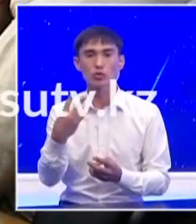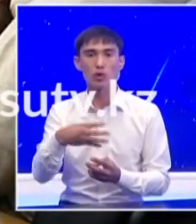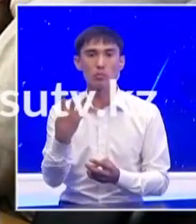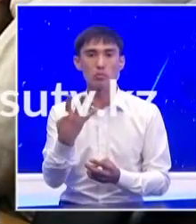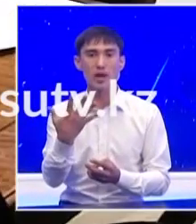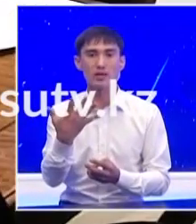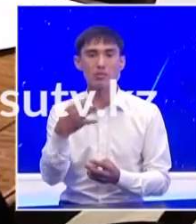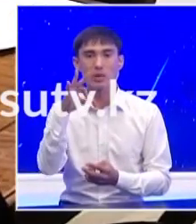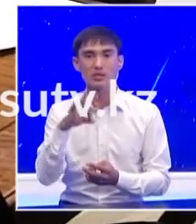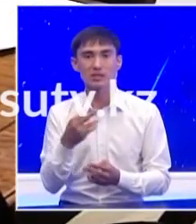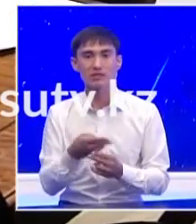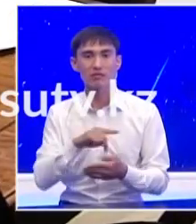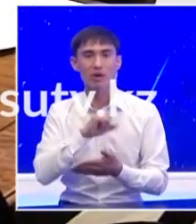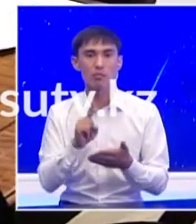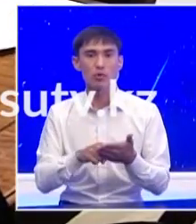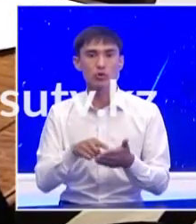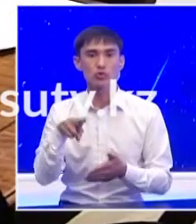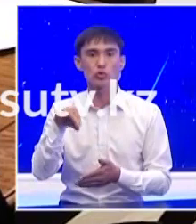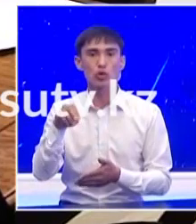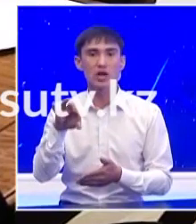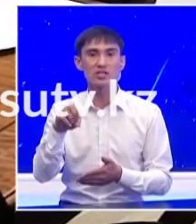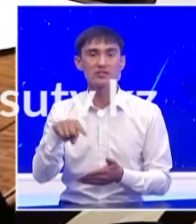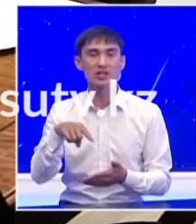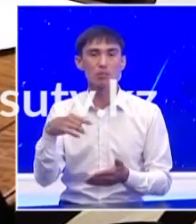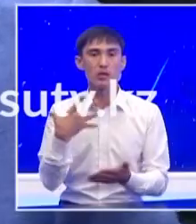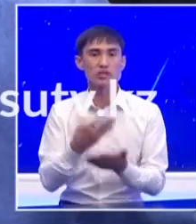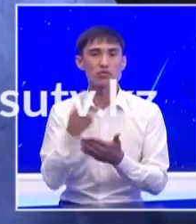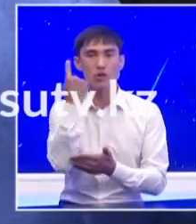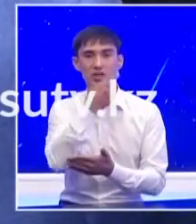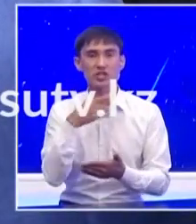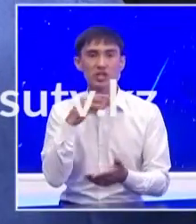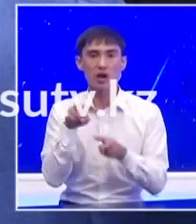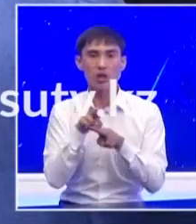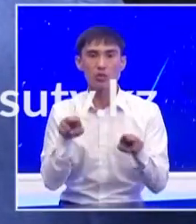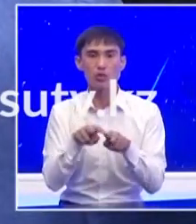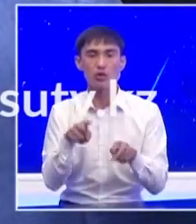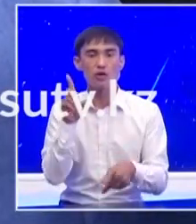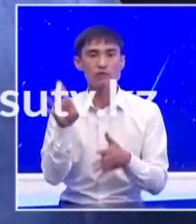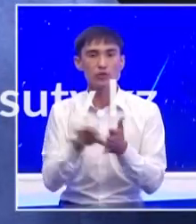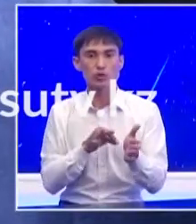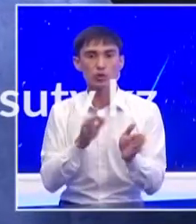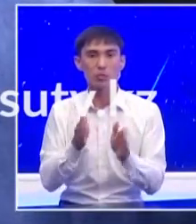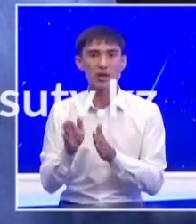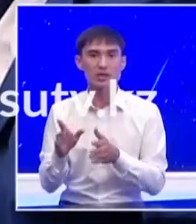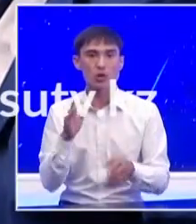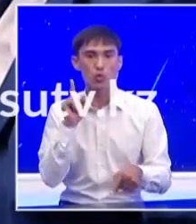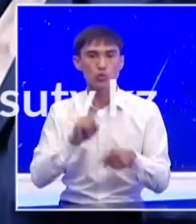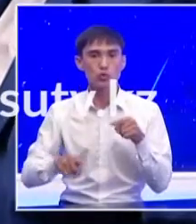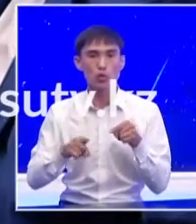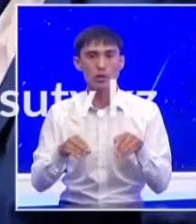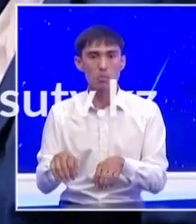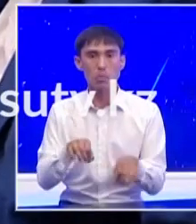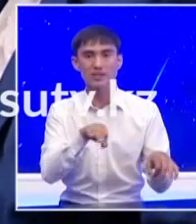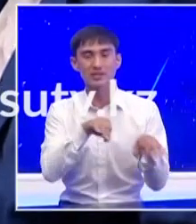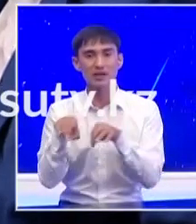Этот вопрос Элизат Турлашев взял под свой контроль. Он поручил ответственным лицам в срочном порядке ускорить темпы поставки твердого